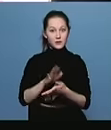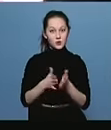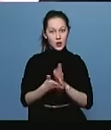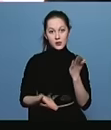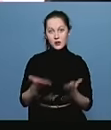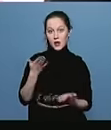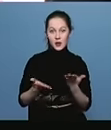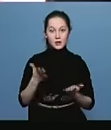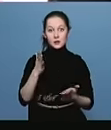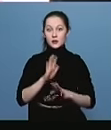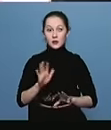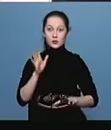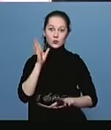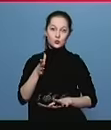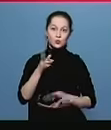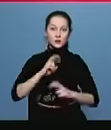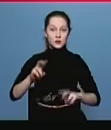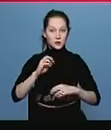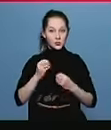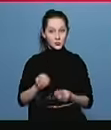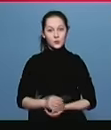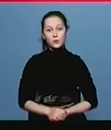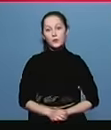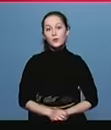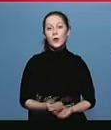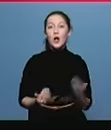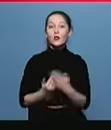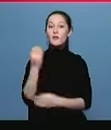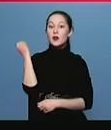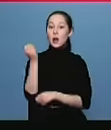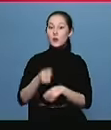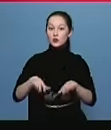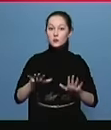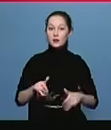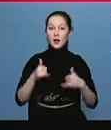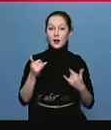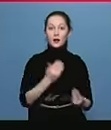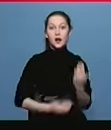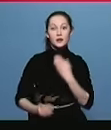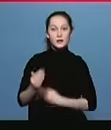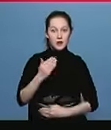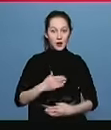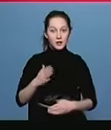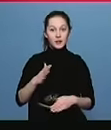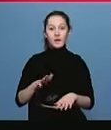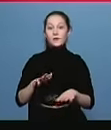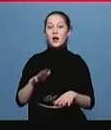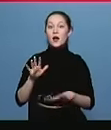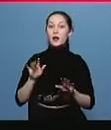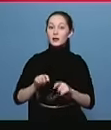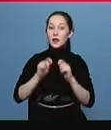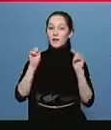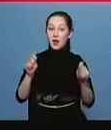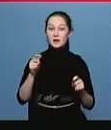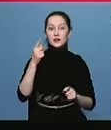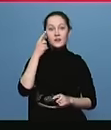нет, последуют кадровые решения. Новые рабочие места для людей с ограниченными возможностями здоровья открываются в